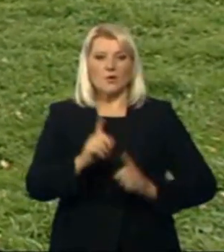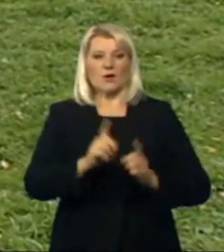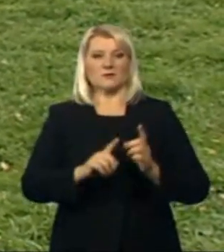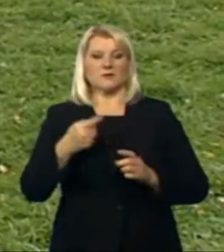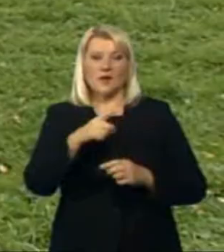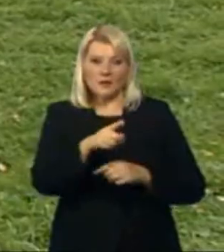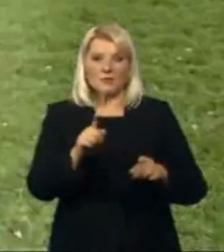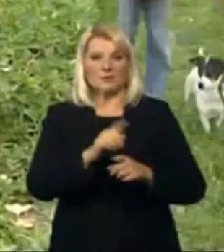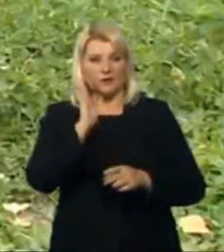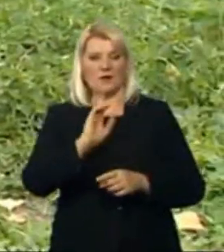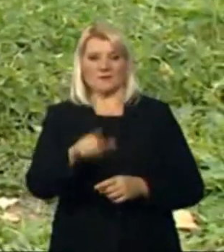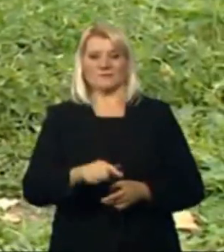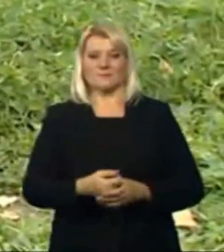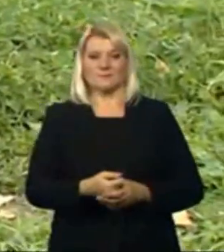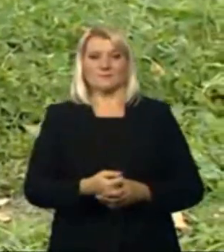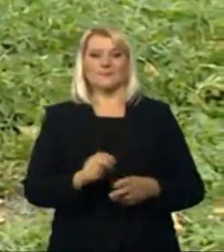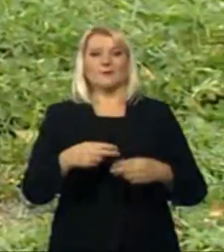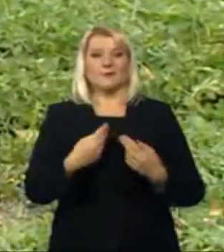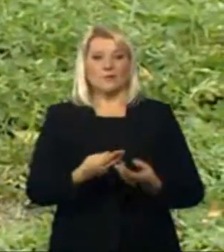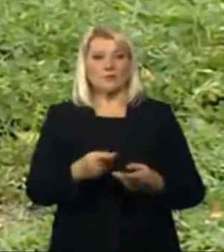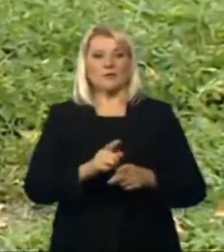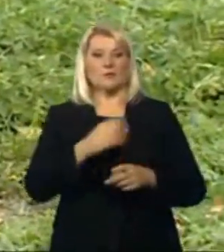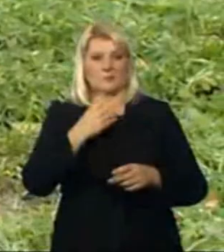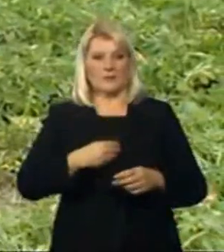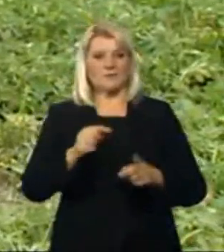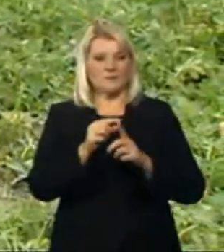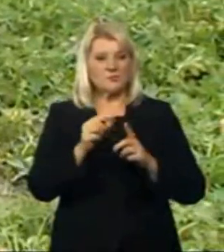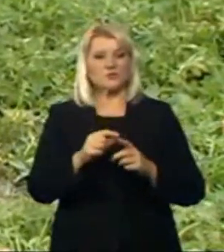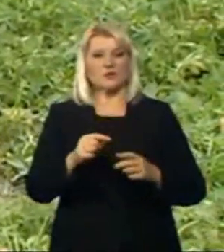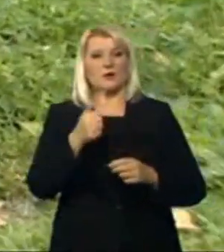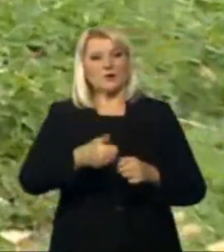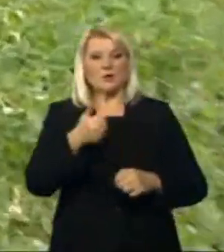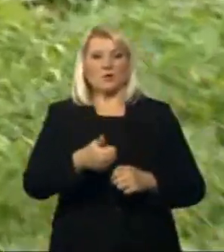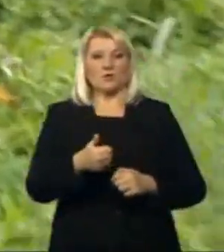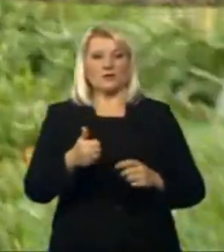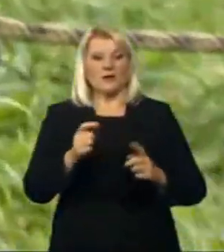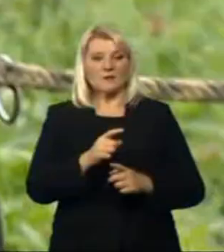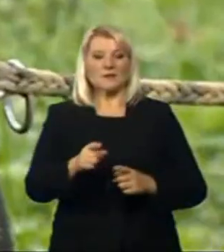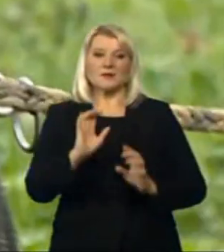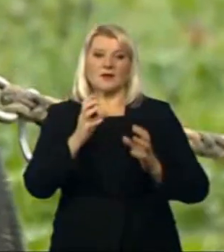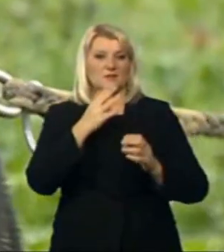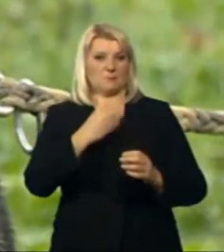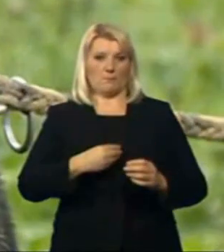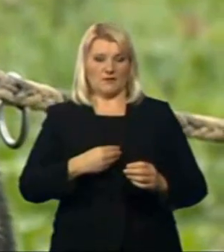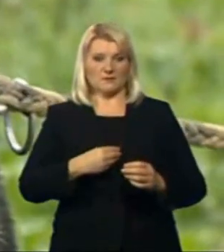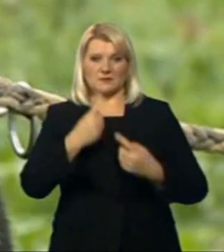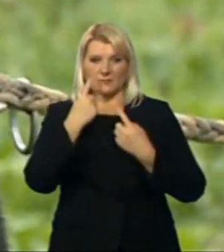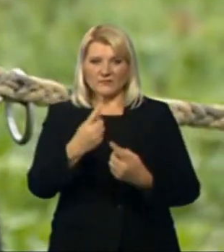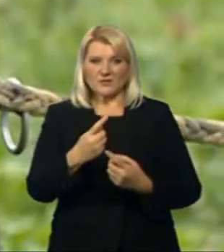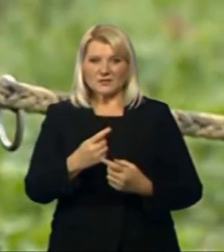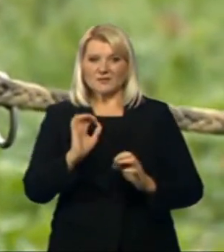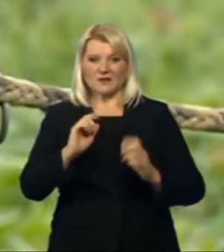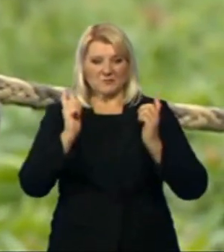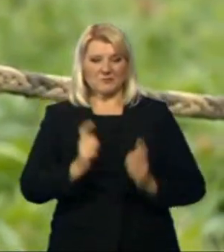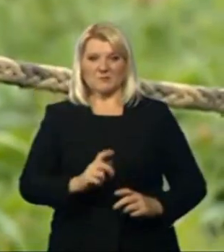procházky a mít ho rád. Pista je jednoroční krásný pejsek. Přátelé, podívejte se